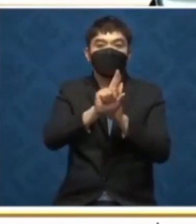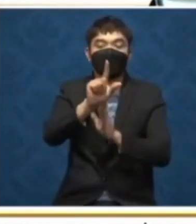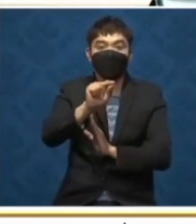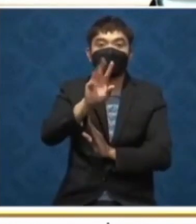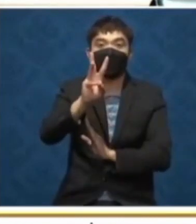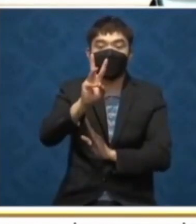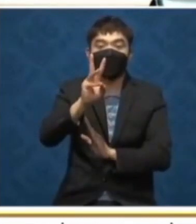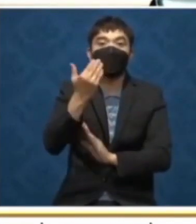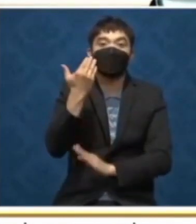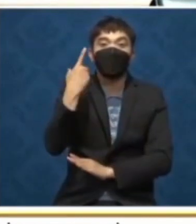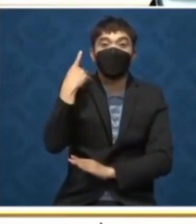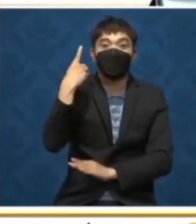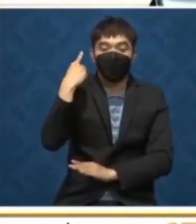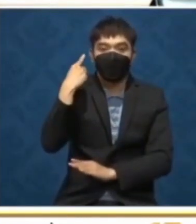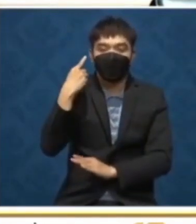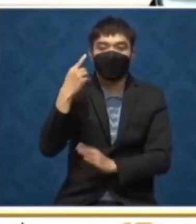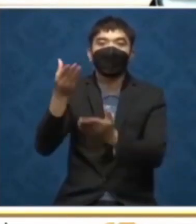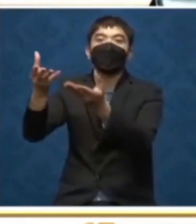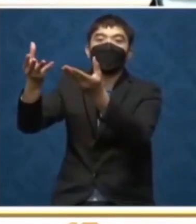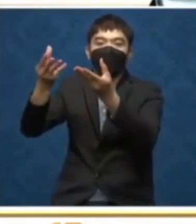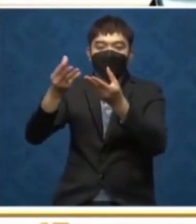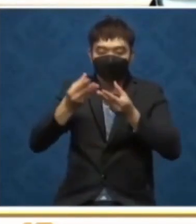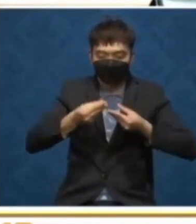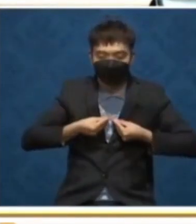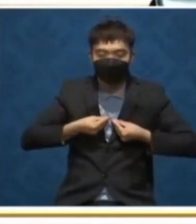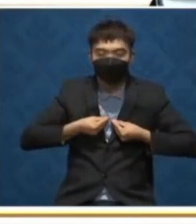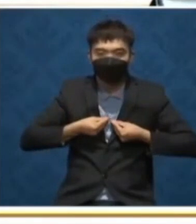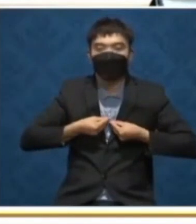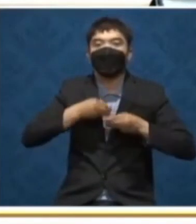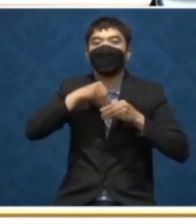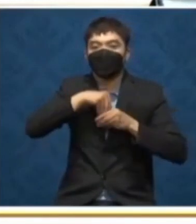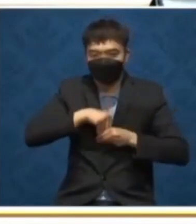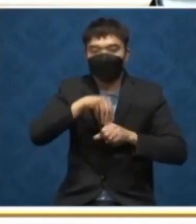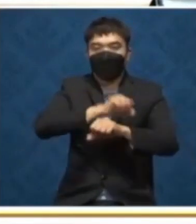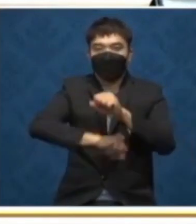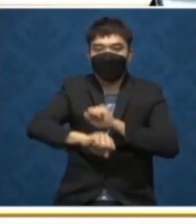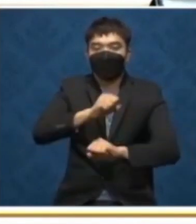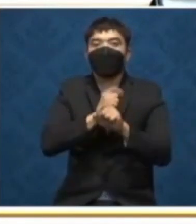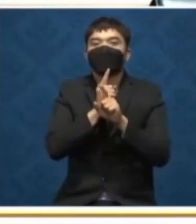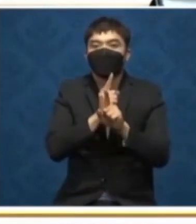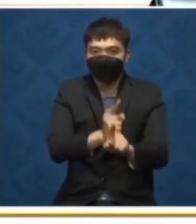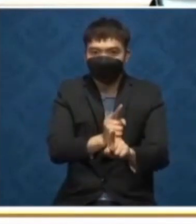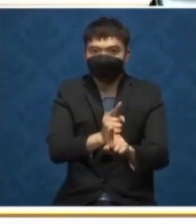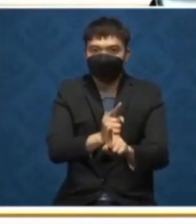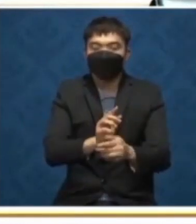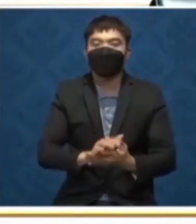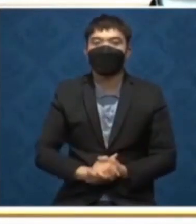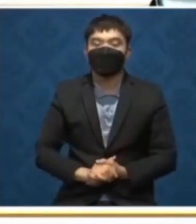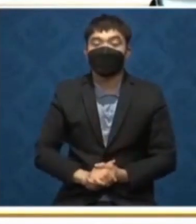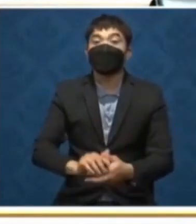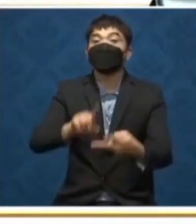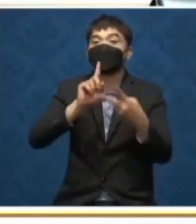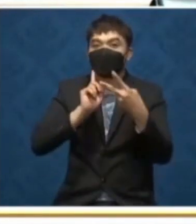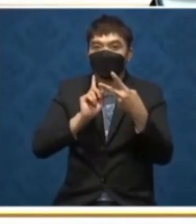นี้มาเป็นแนวทางในการปฏิบัติของพวกเราต่อไปครับประการที่